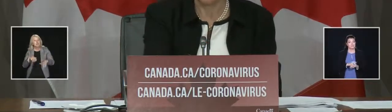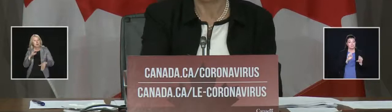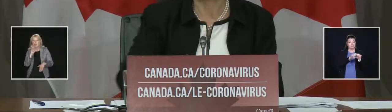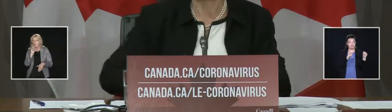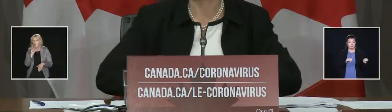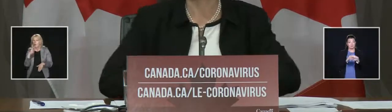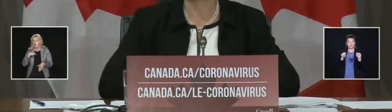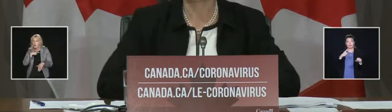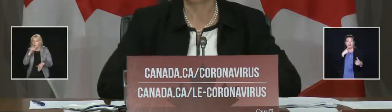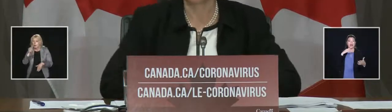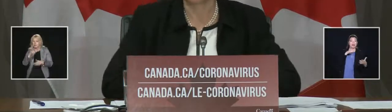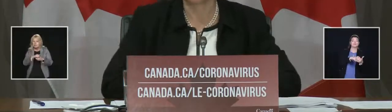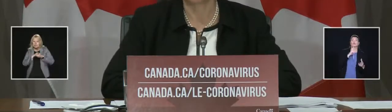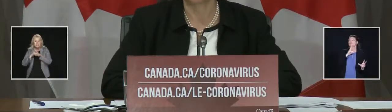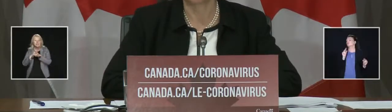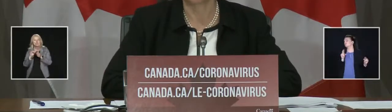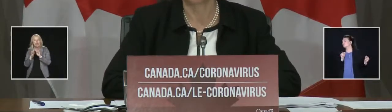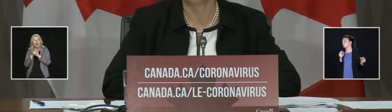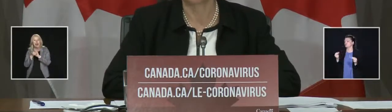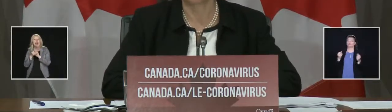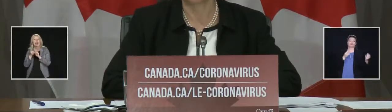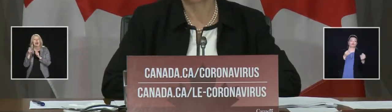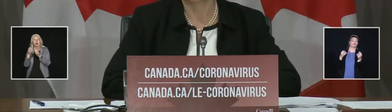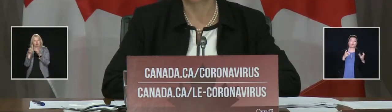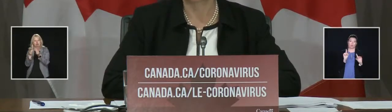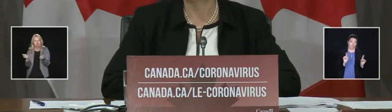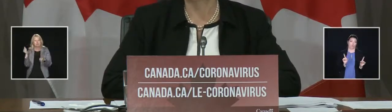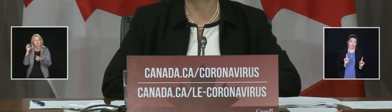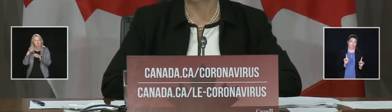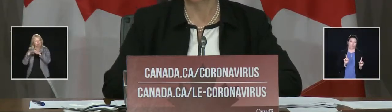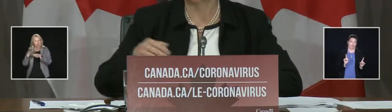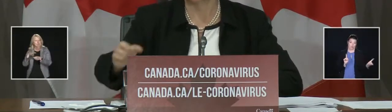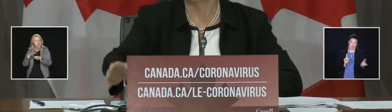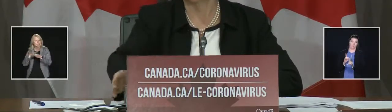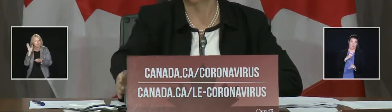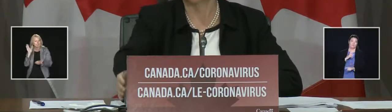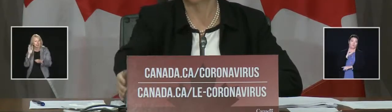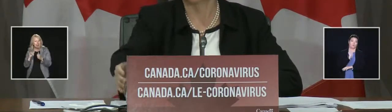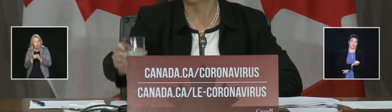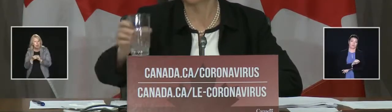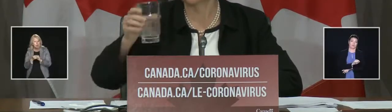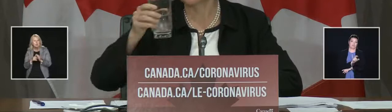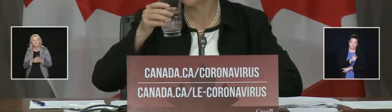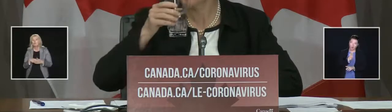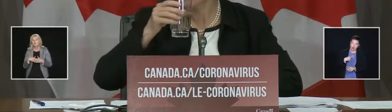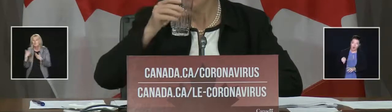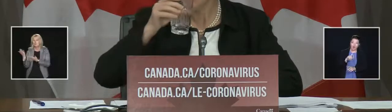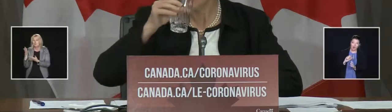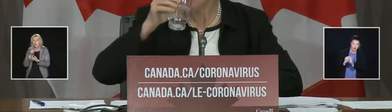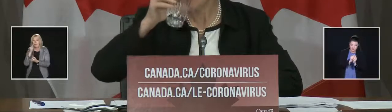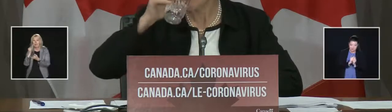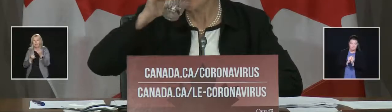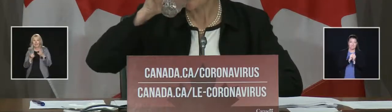devons combattre ce racisme. Merci, tous ensemble. On va prendre une dernière question au téléphone, one last question on the phone, operator.